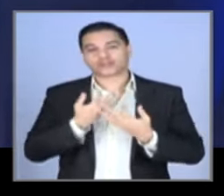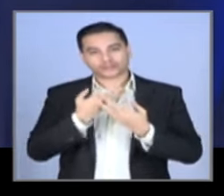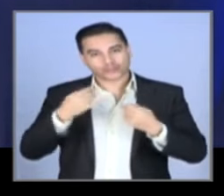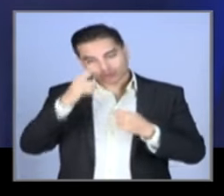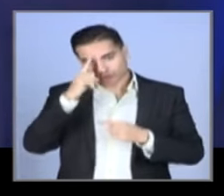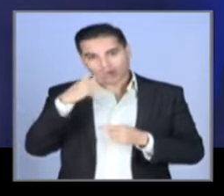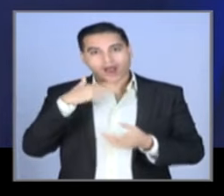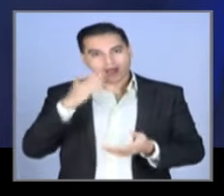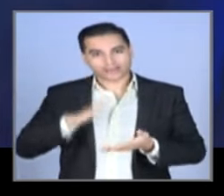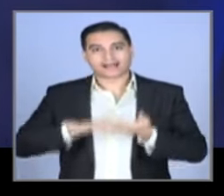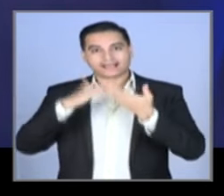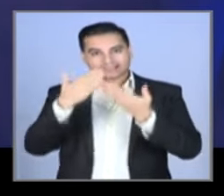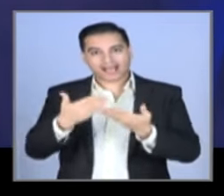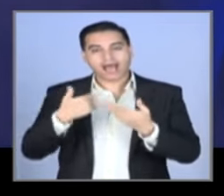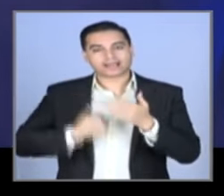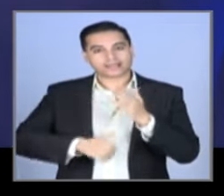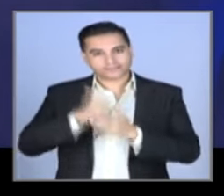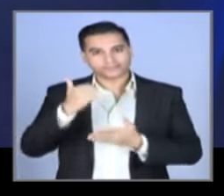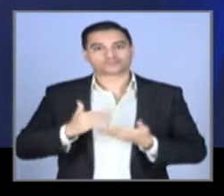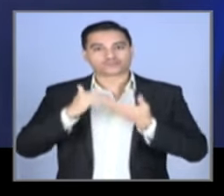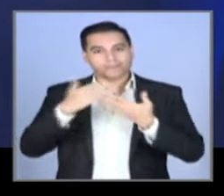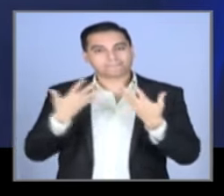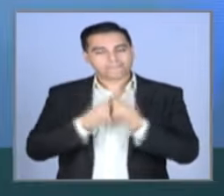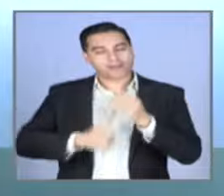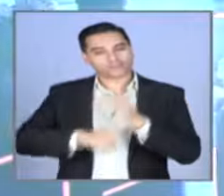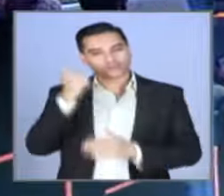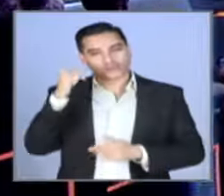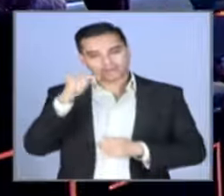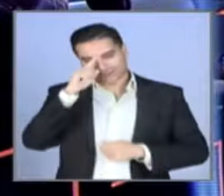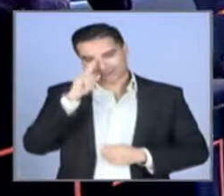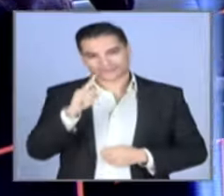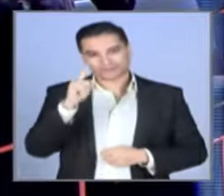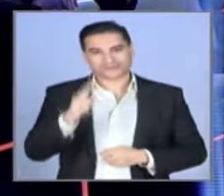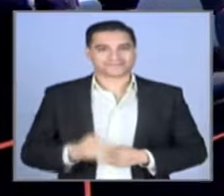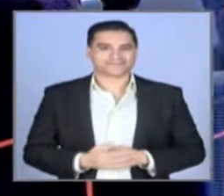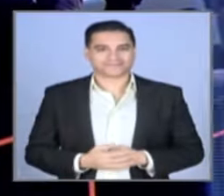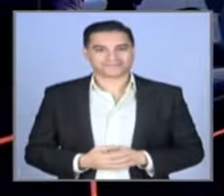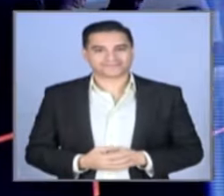الله أقدر أساعد فرقتي للوصول لمراحل متقدمة في المسابقة بإذن الله.